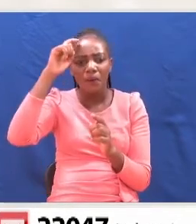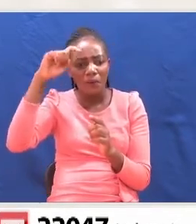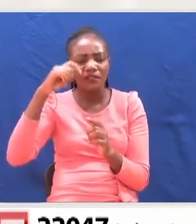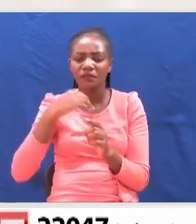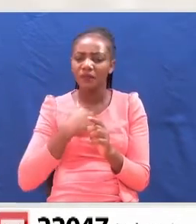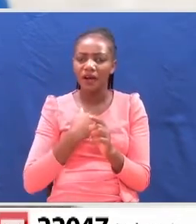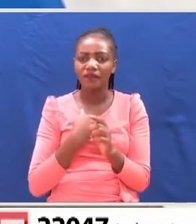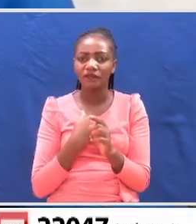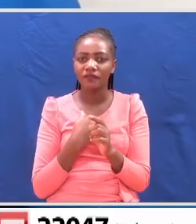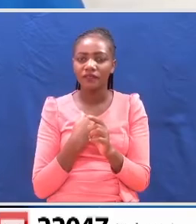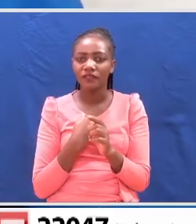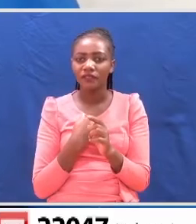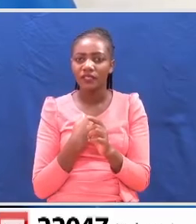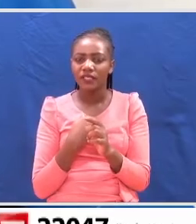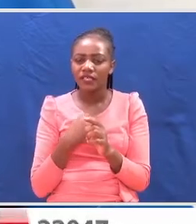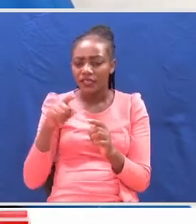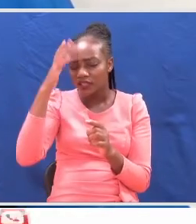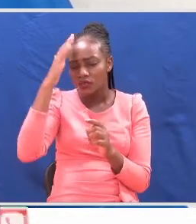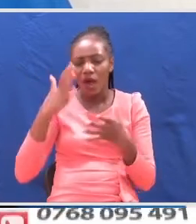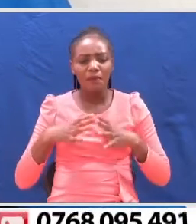candidates. Tumegawanyika.